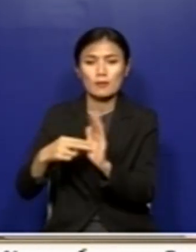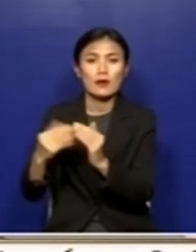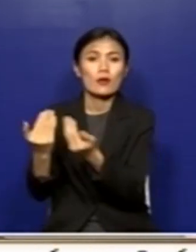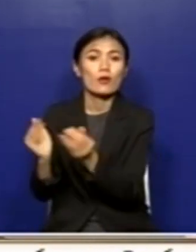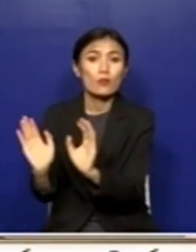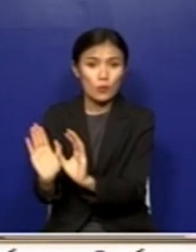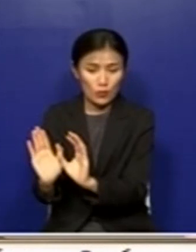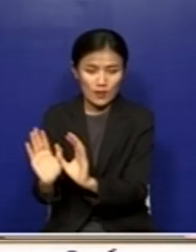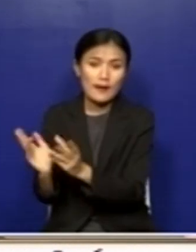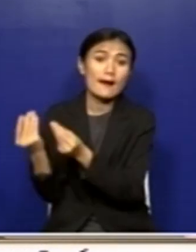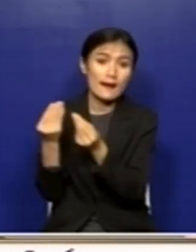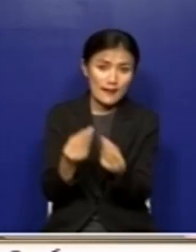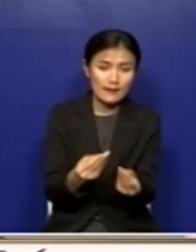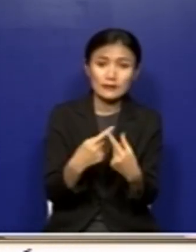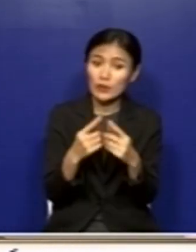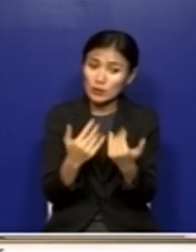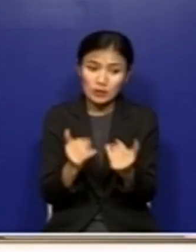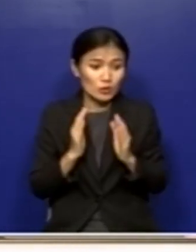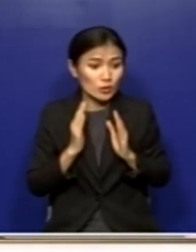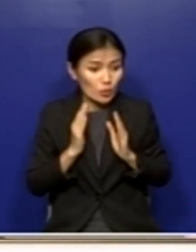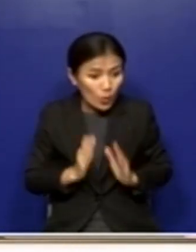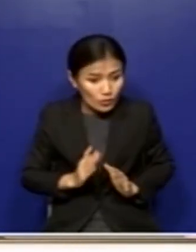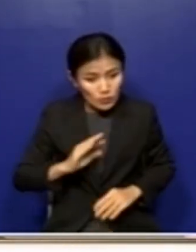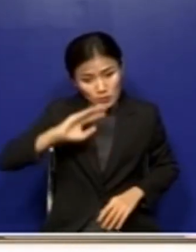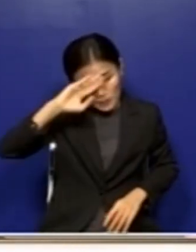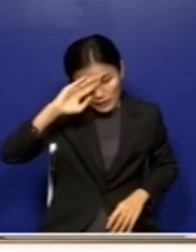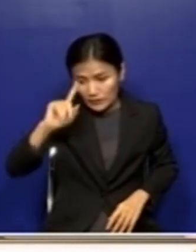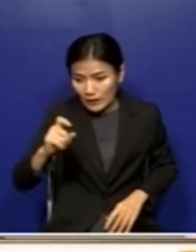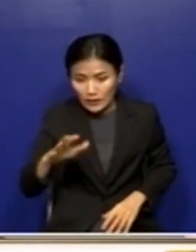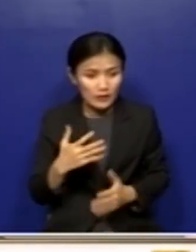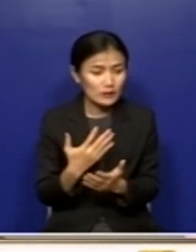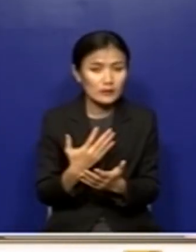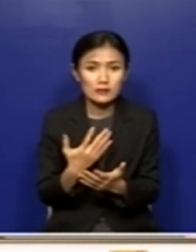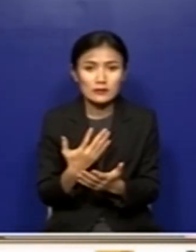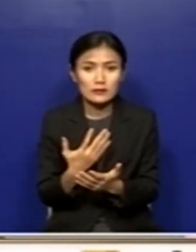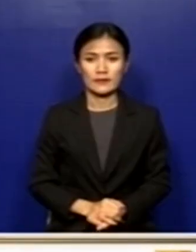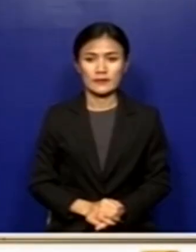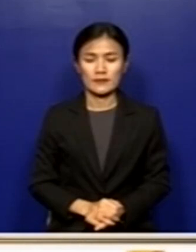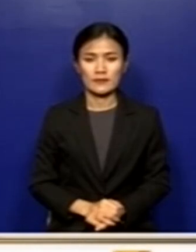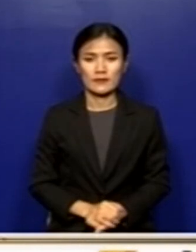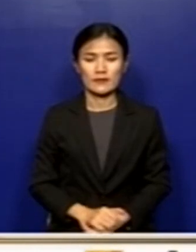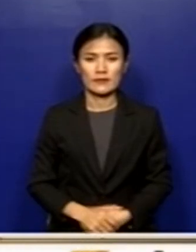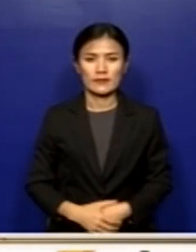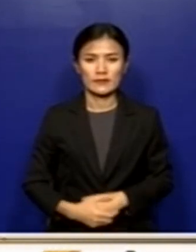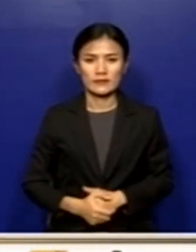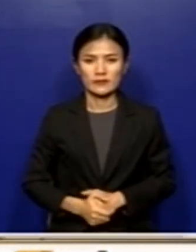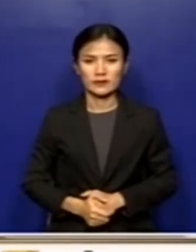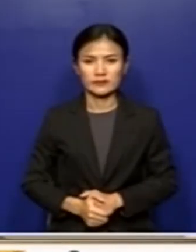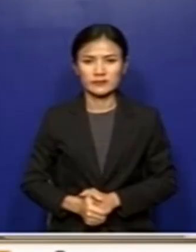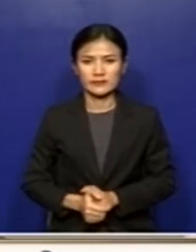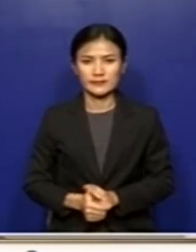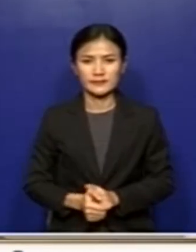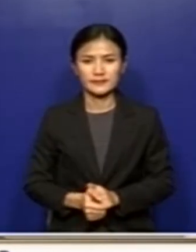ะไม่ควรจะไปเรียกเงินคืนทั้งเจ็บป่วยทั้งตายไปแล้วโทรทัศน์ทุกช่องออกรายการนี้ค่ะท่านประธานหากรัฐใด